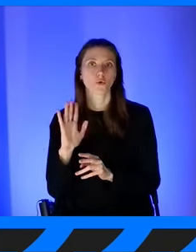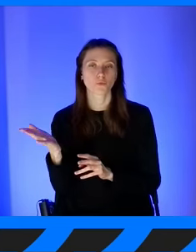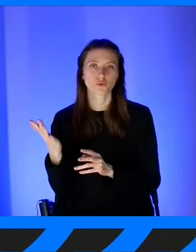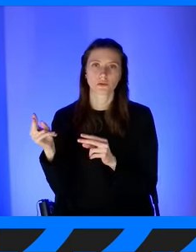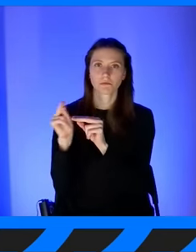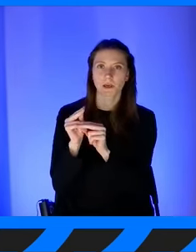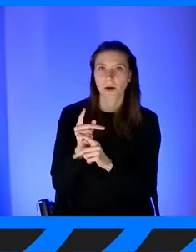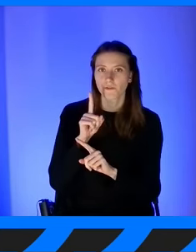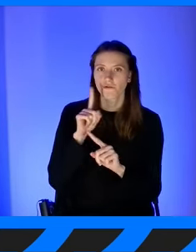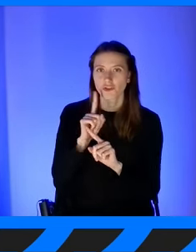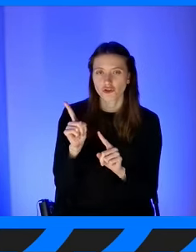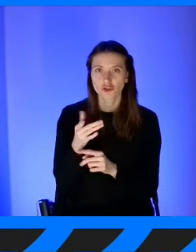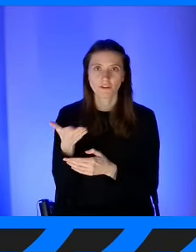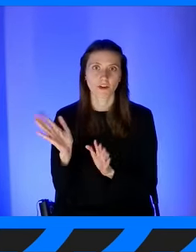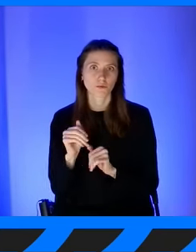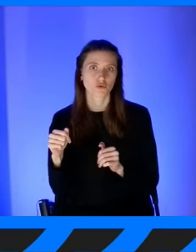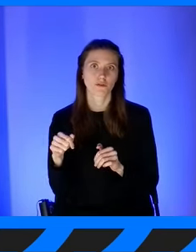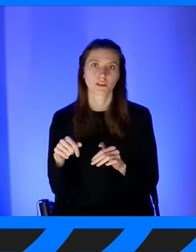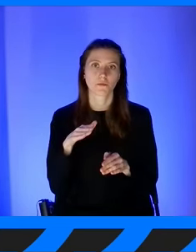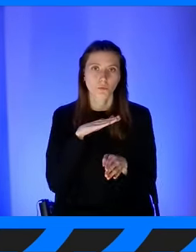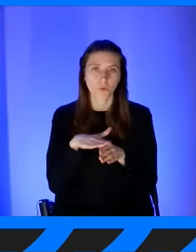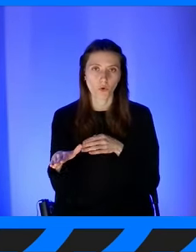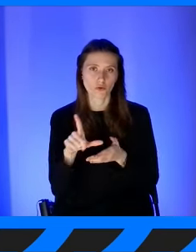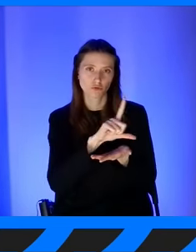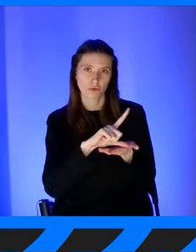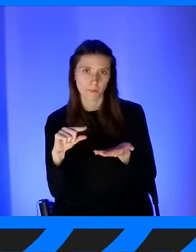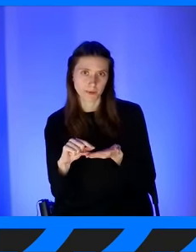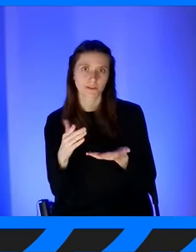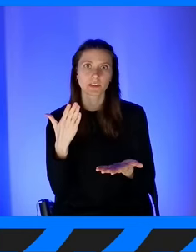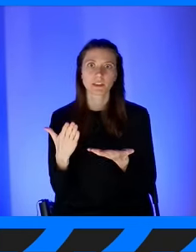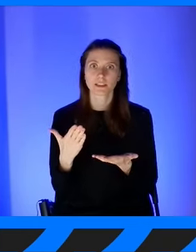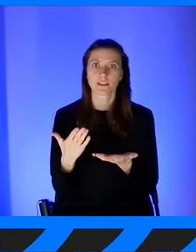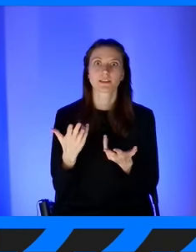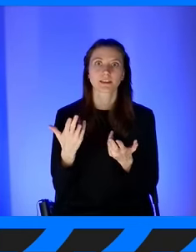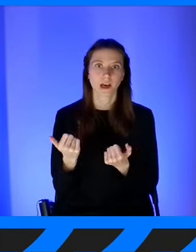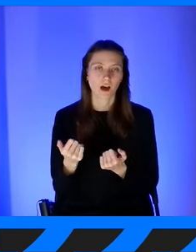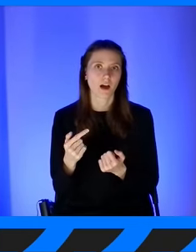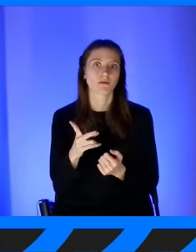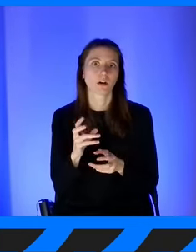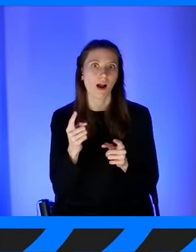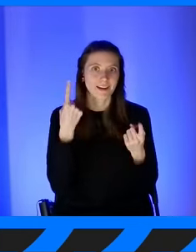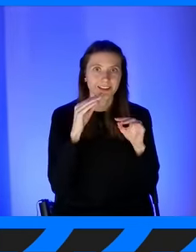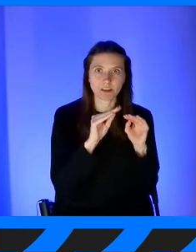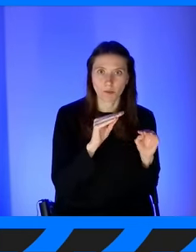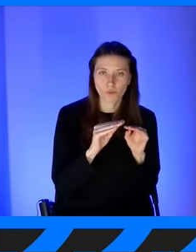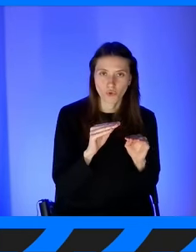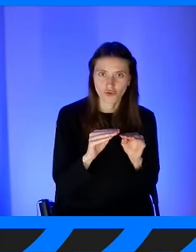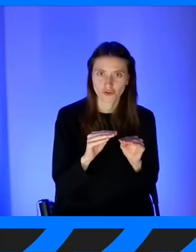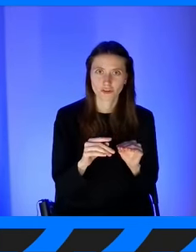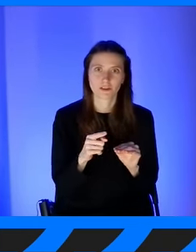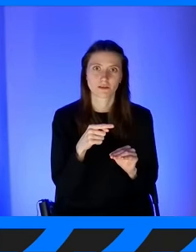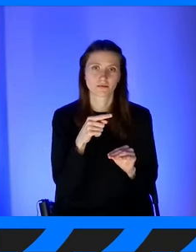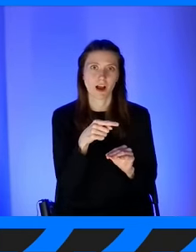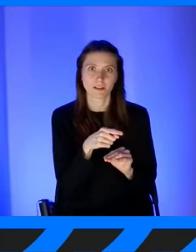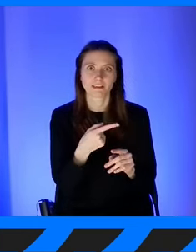ли если забираете то как к этому относятся разработчики которые являются как бы родоначальниками этого